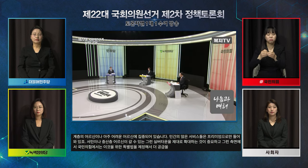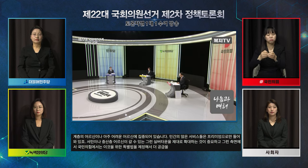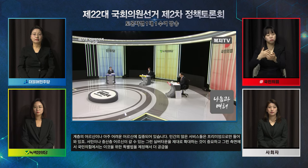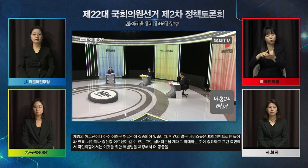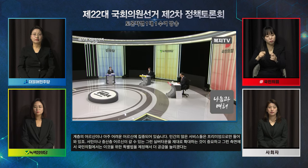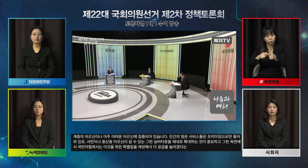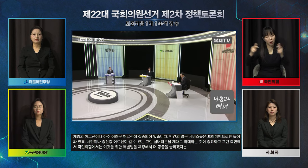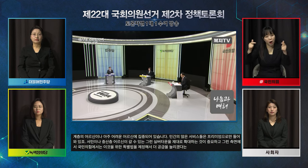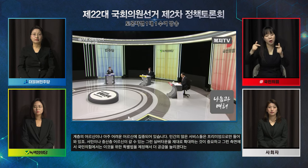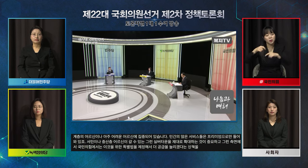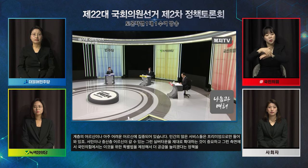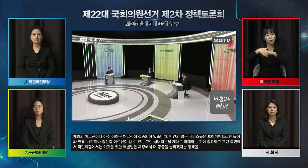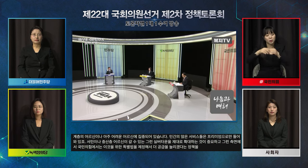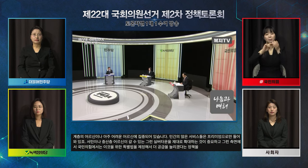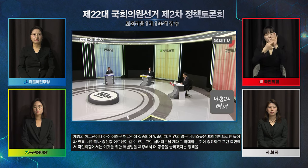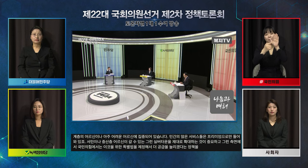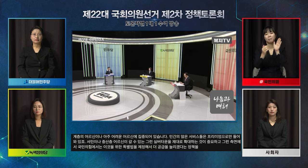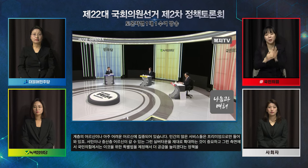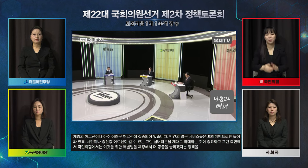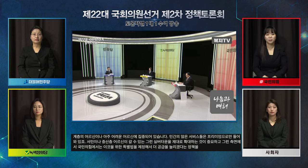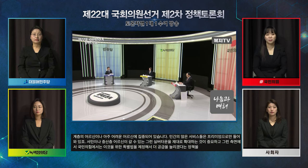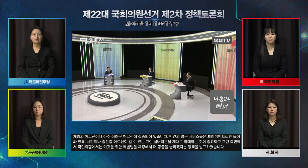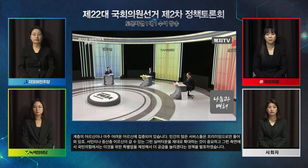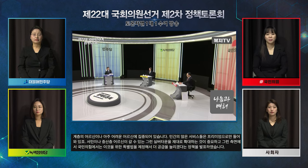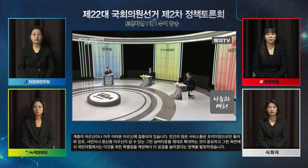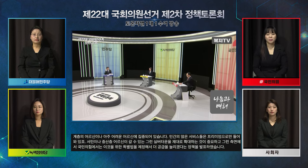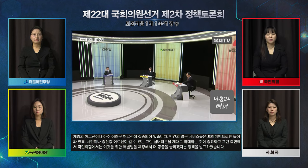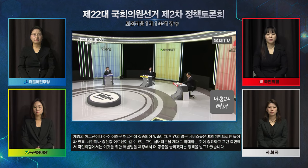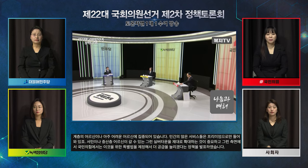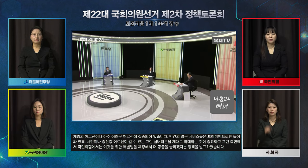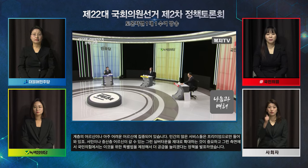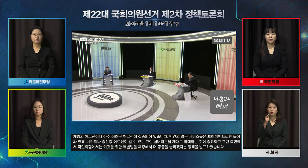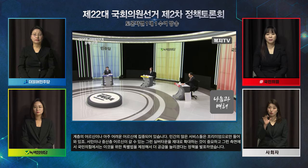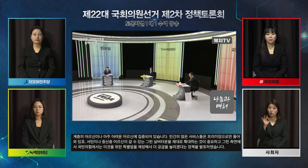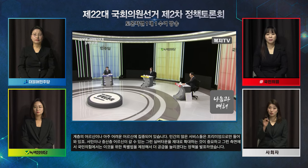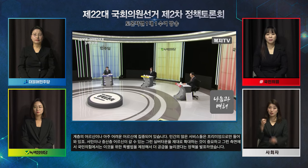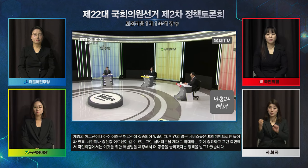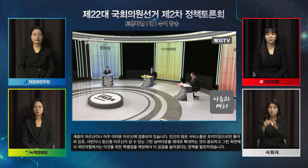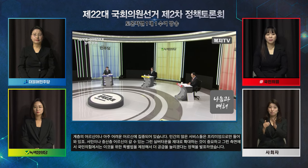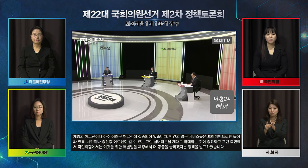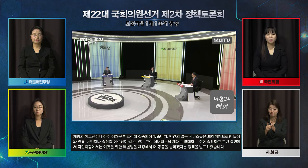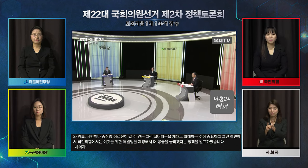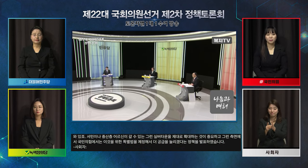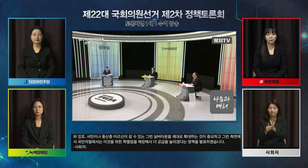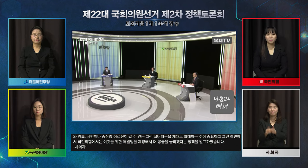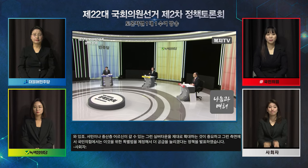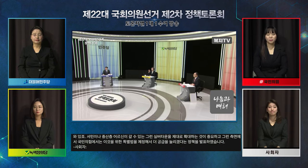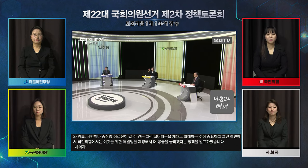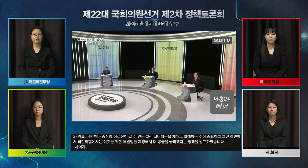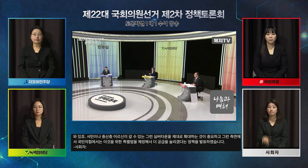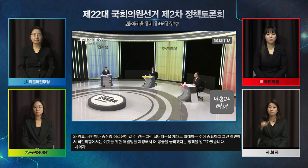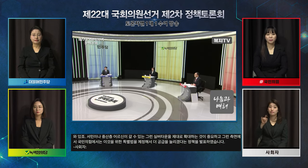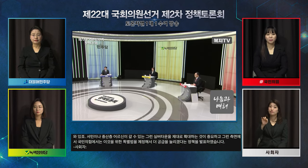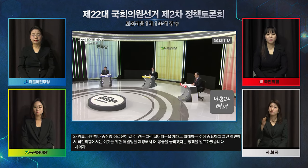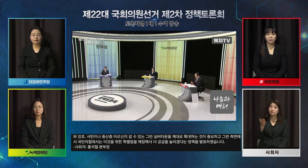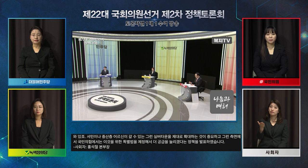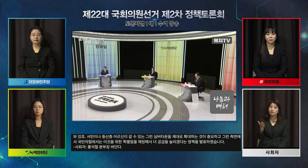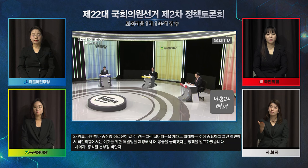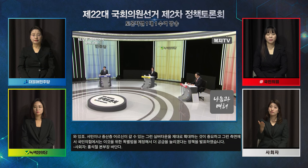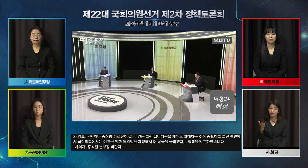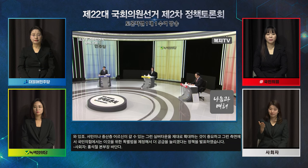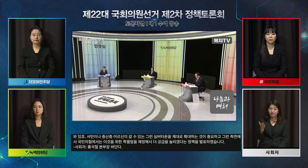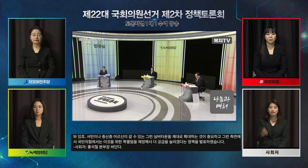정책을 발표를 하였습니다. 홍석철 본부장 답변 잘 들었고요. 강은미 의원 하시겠습니까?